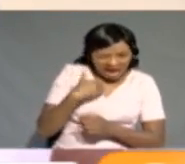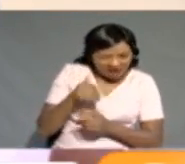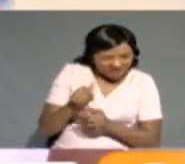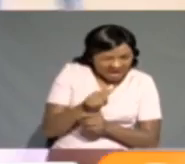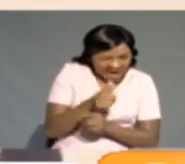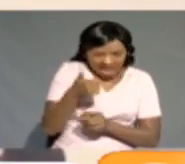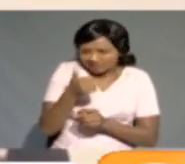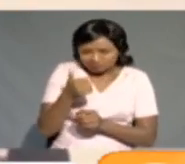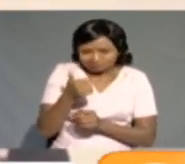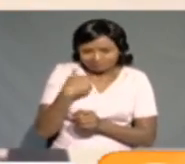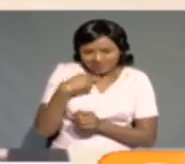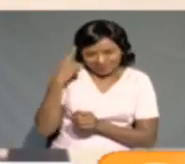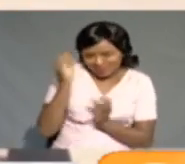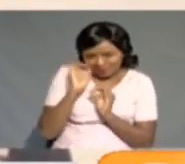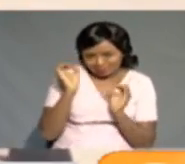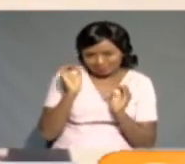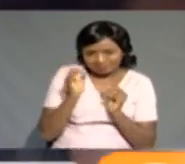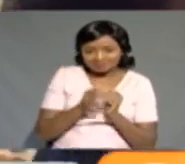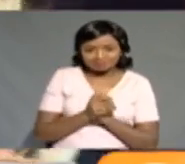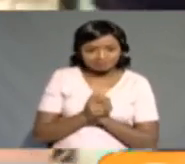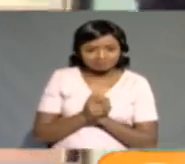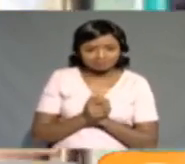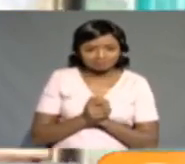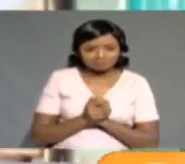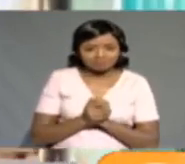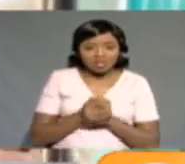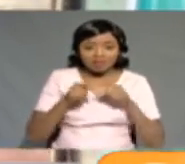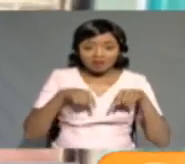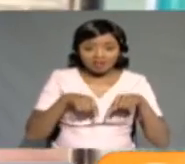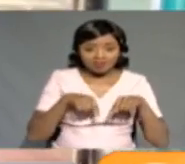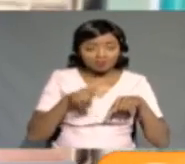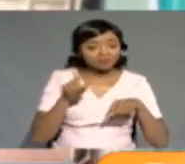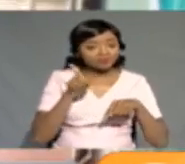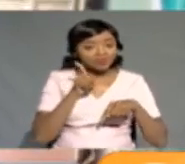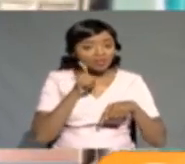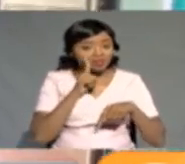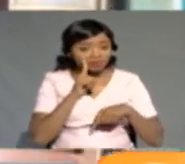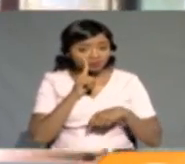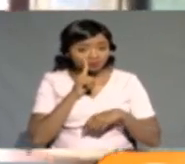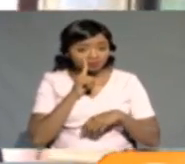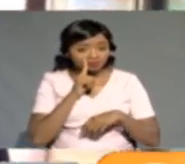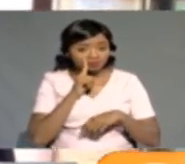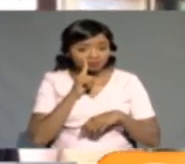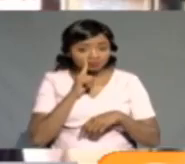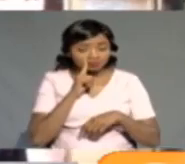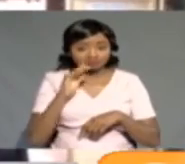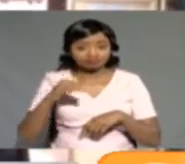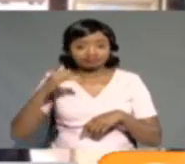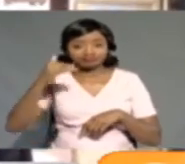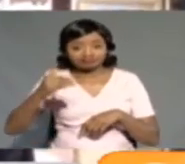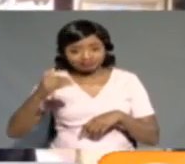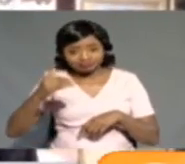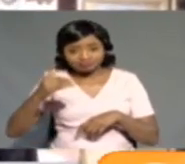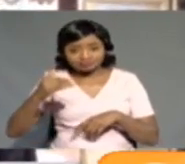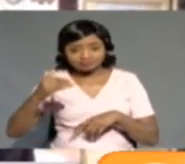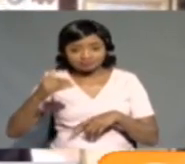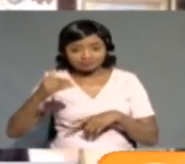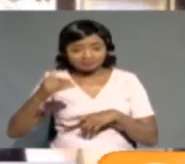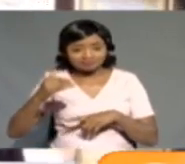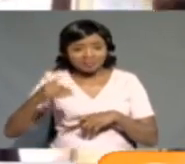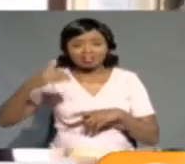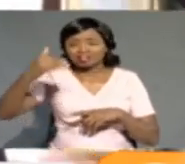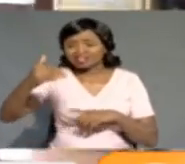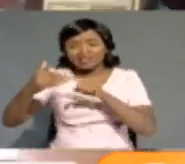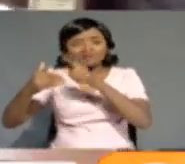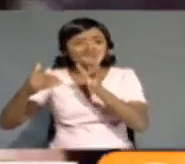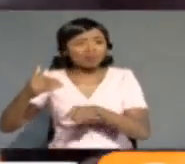baada ya hapo. Hapo nina kikombo. Leo, kesho. Kesho, kesho kutwa. Ha?